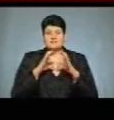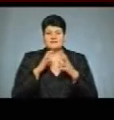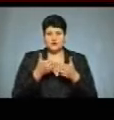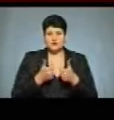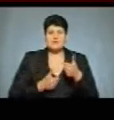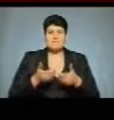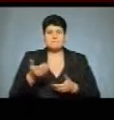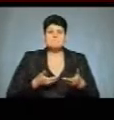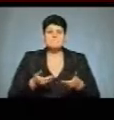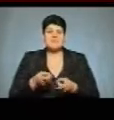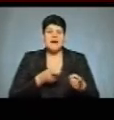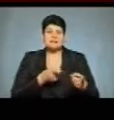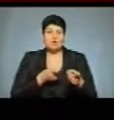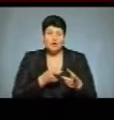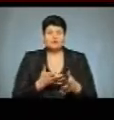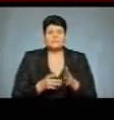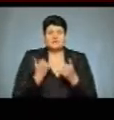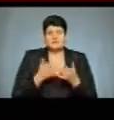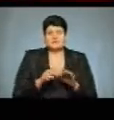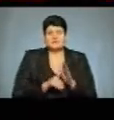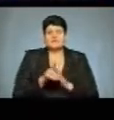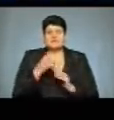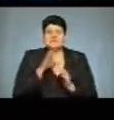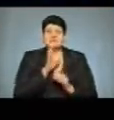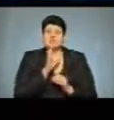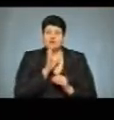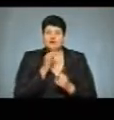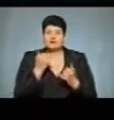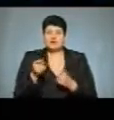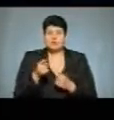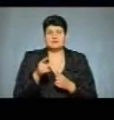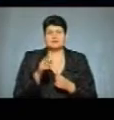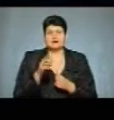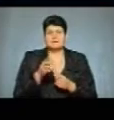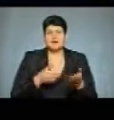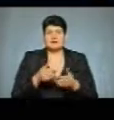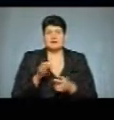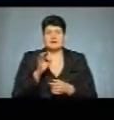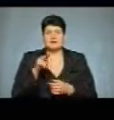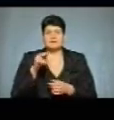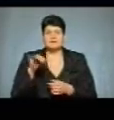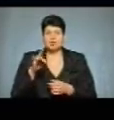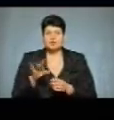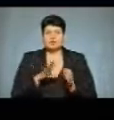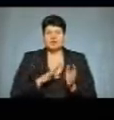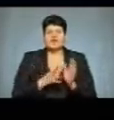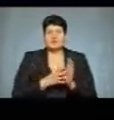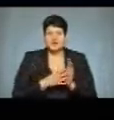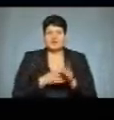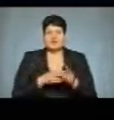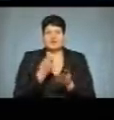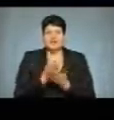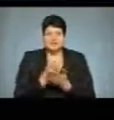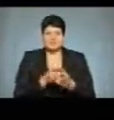на дистанції 7,5 кілометрів серед жінок. Тернопільська біатлоністка Олена Підгрушна стартувала під номером 9. Лежачи, вона відстрілялась